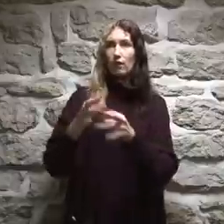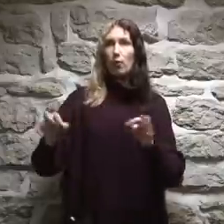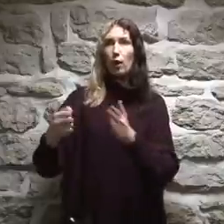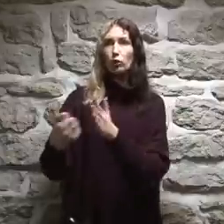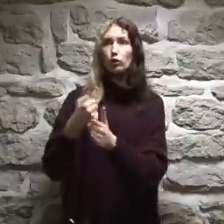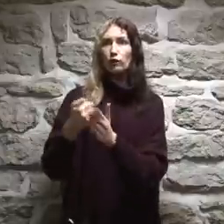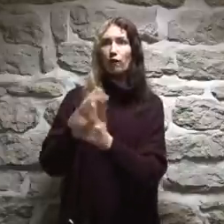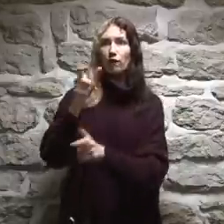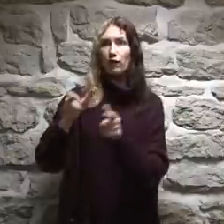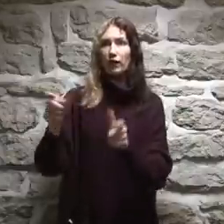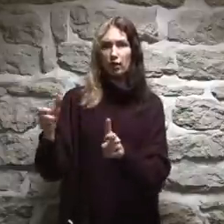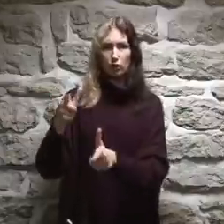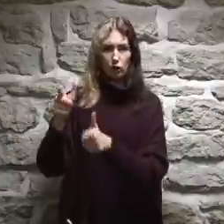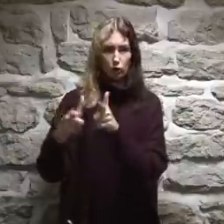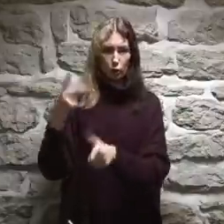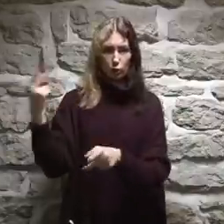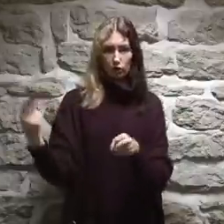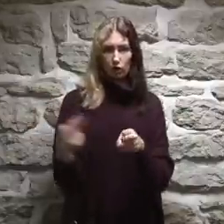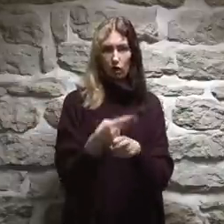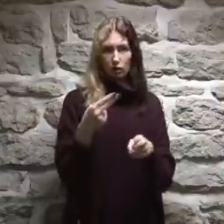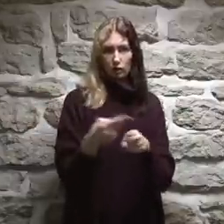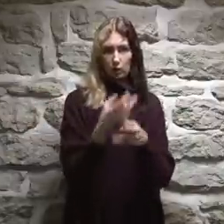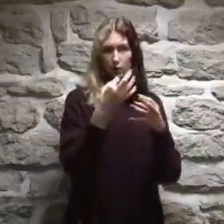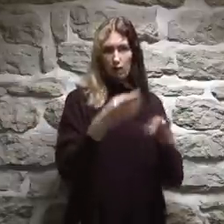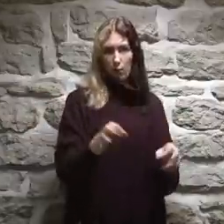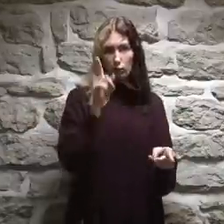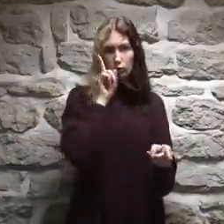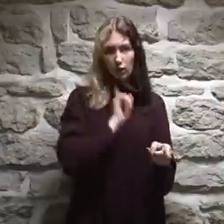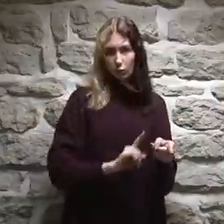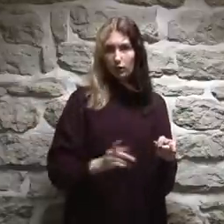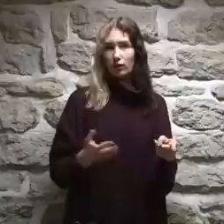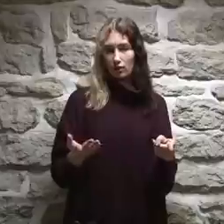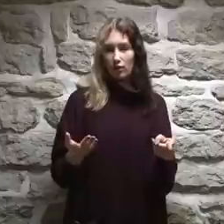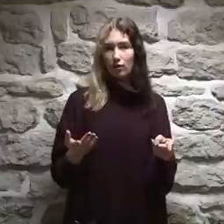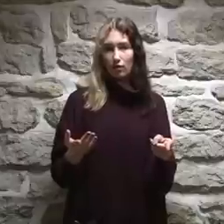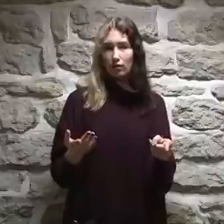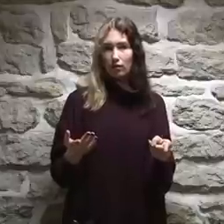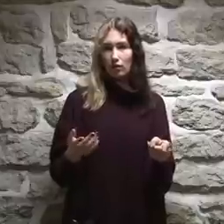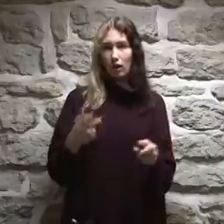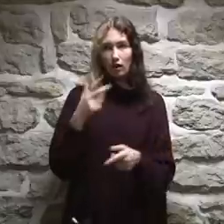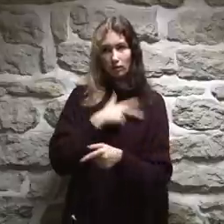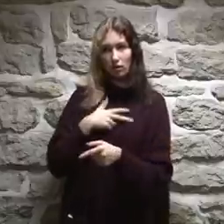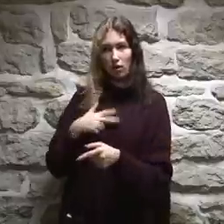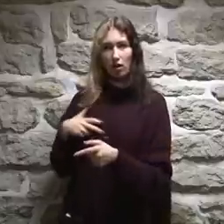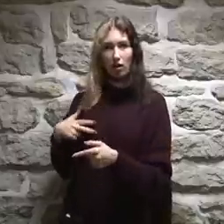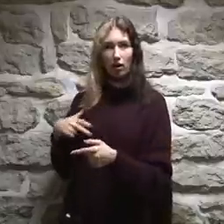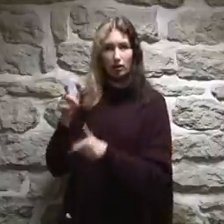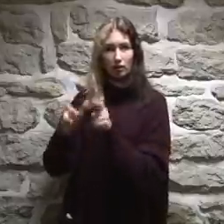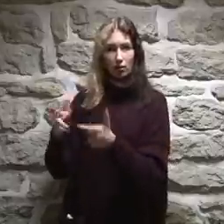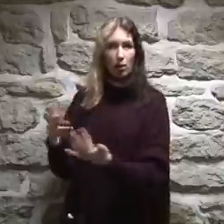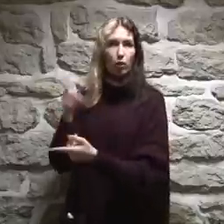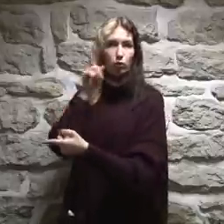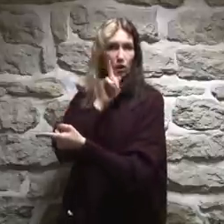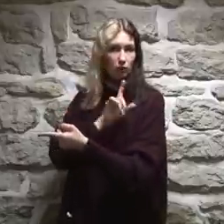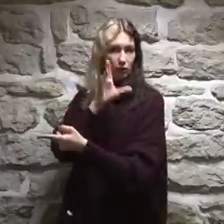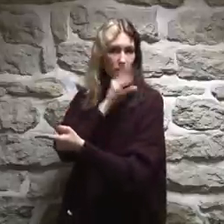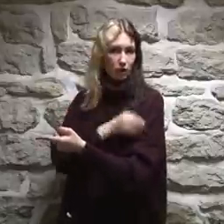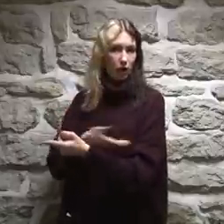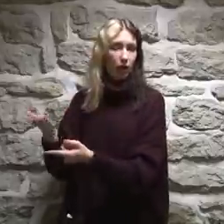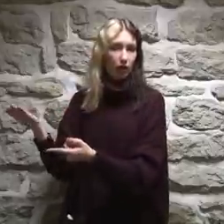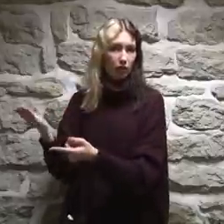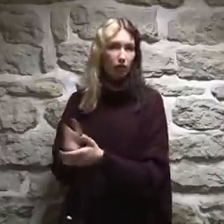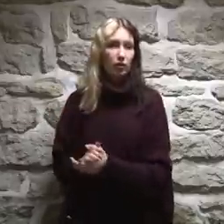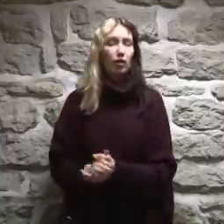on need, kes takistavad meid tegelikult seda vabadust nautimast, nii nagu taanlased naudivad. Nii et katsume